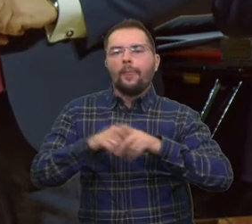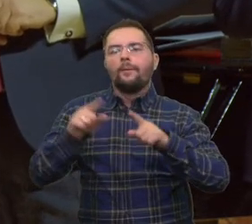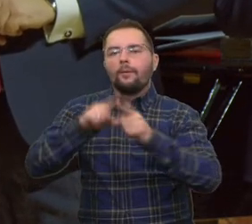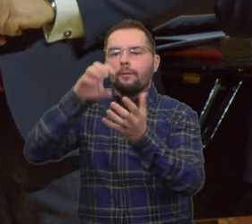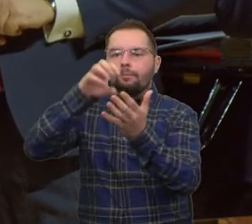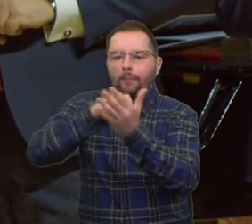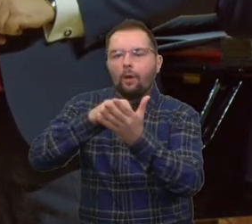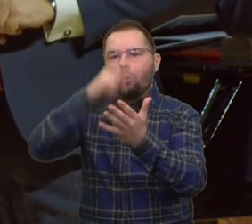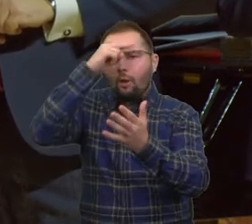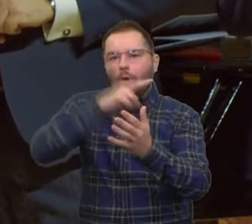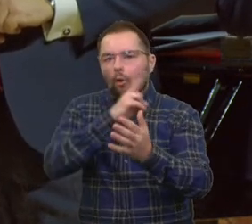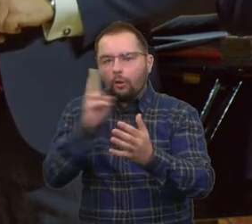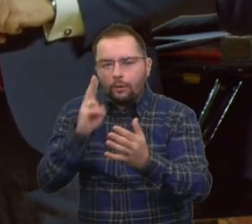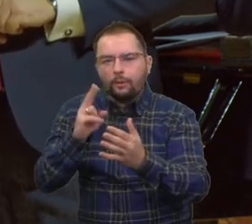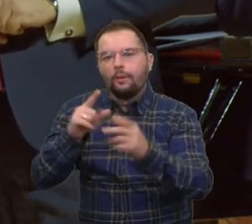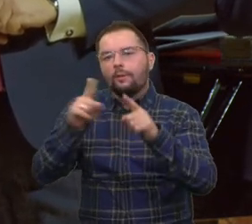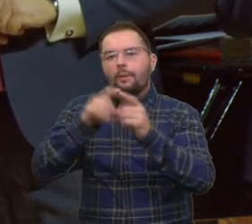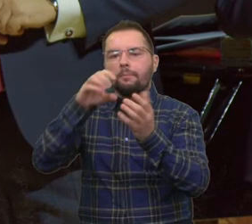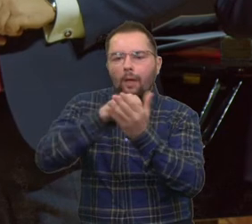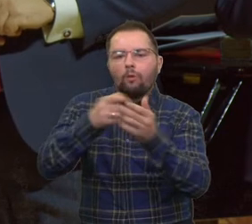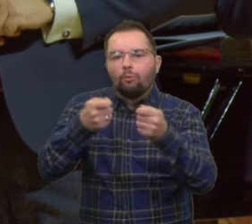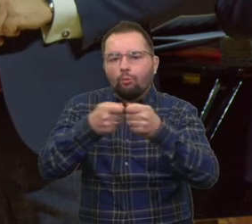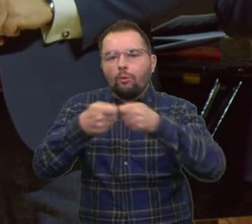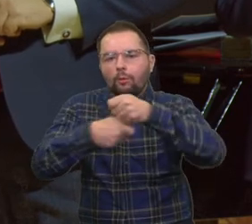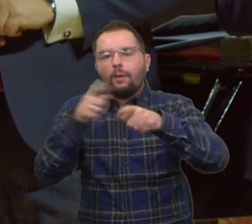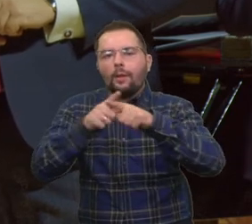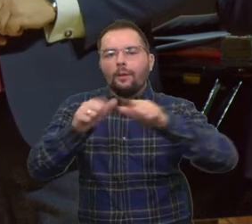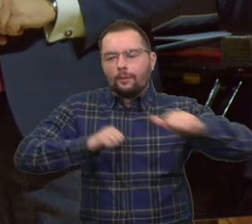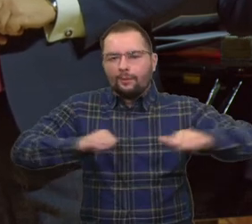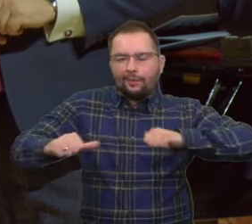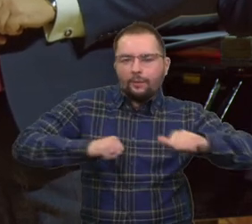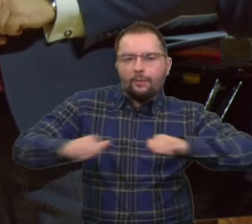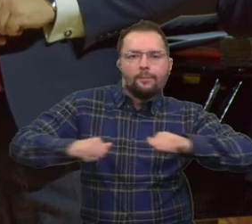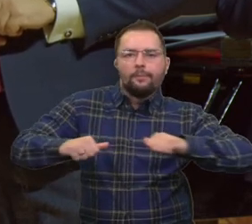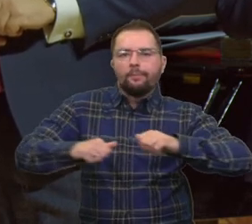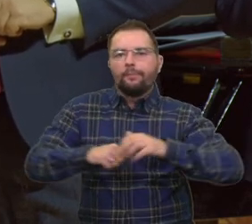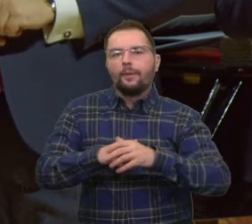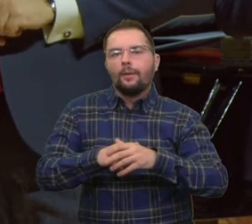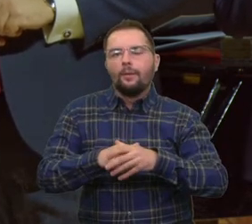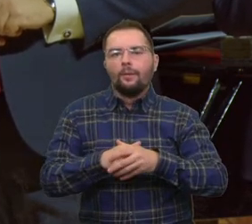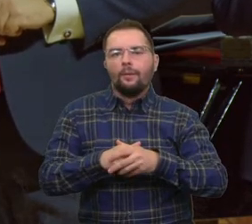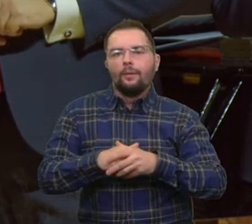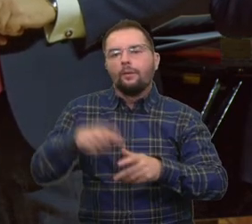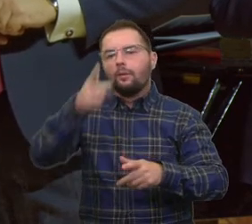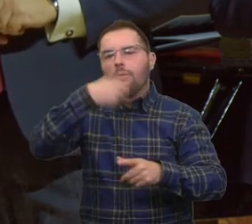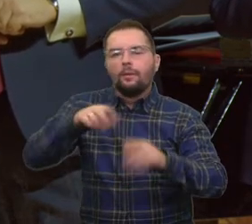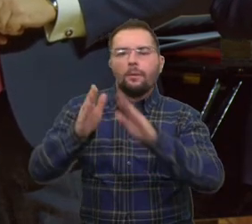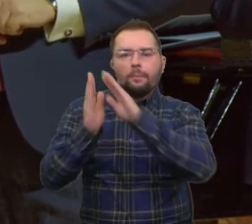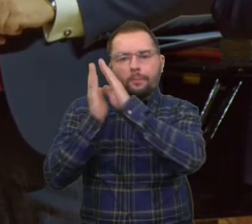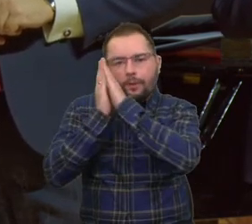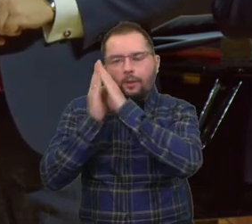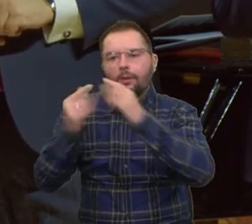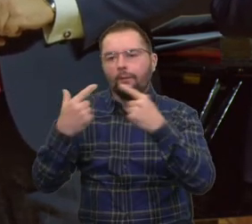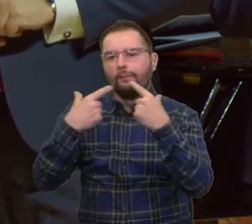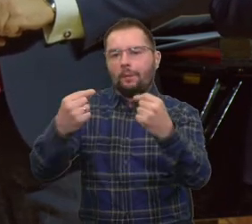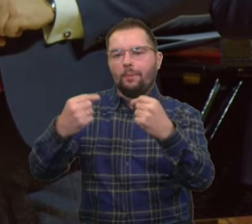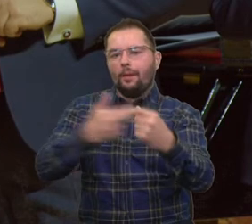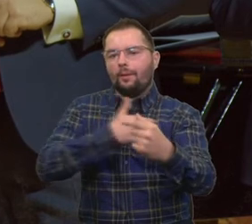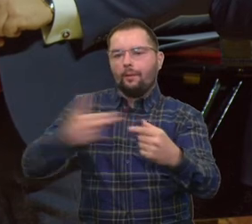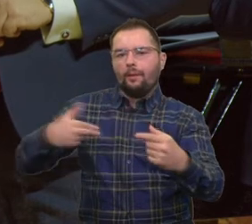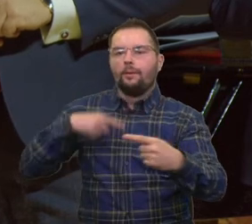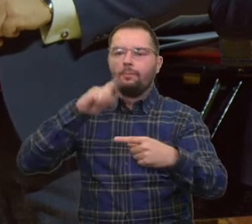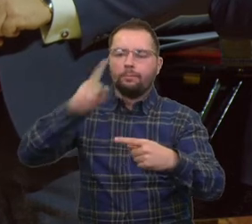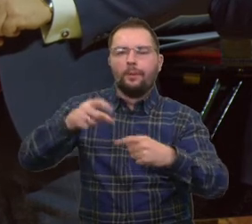małą ojczyznę, wspólnotę samorządową i przez mieszkańców wybrani dla